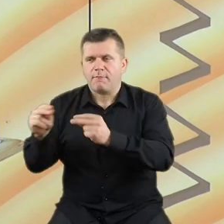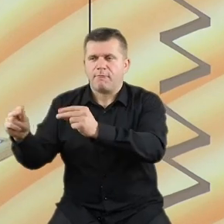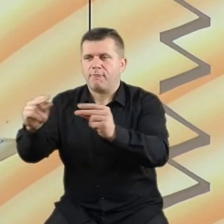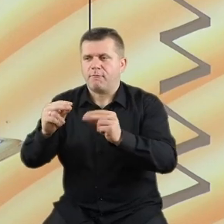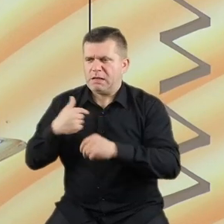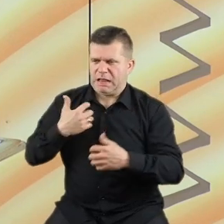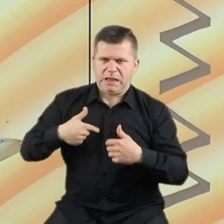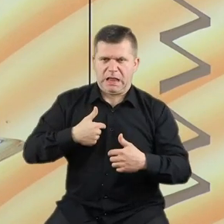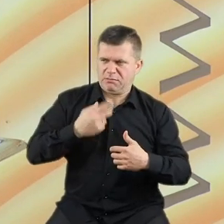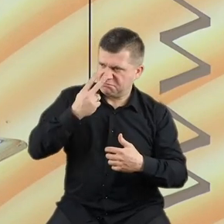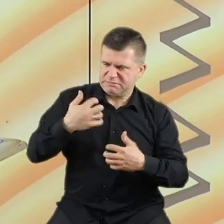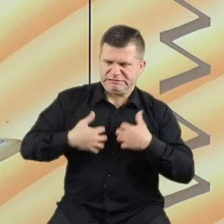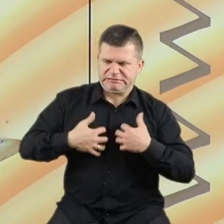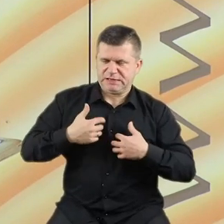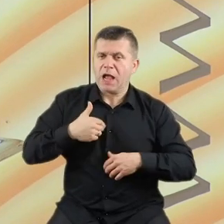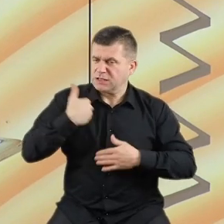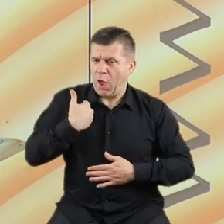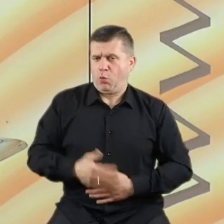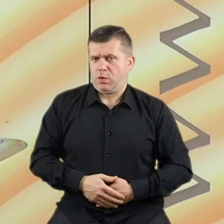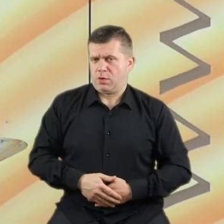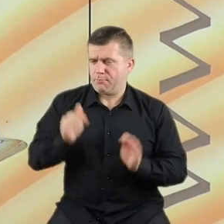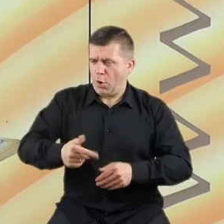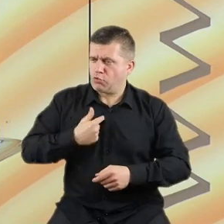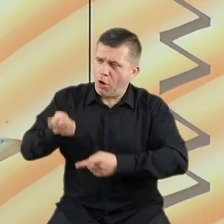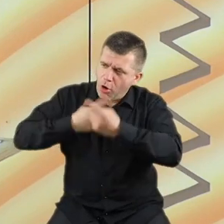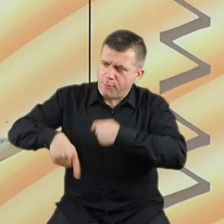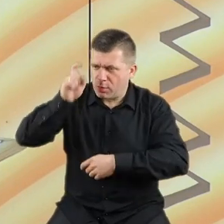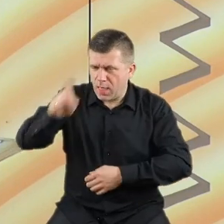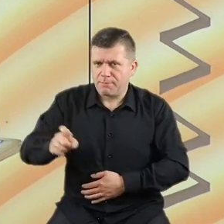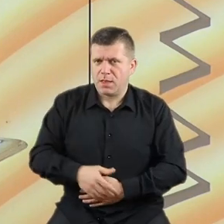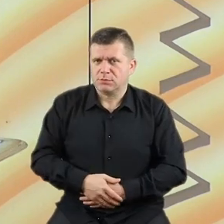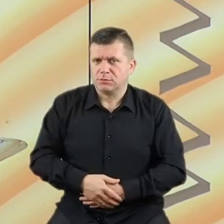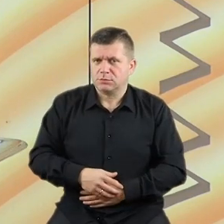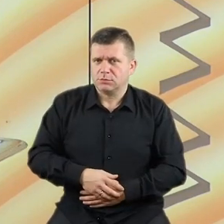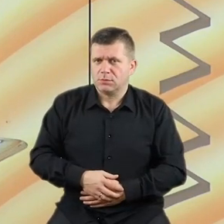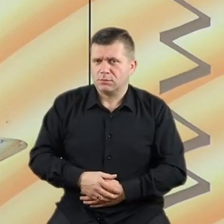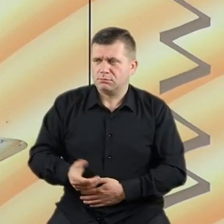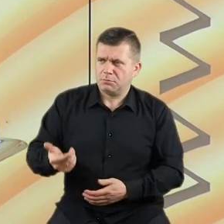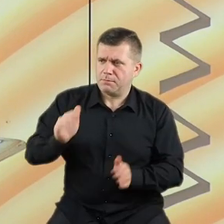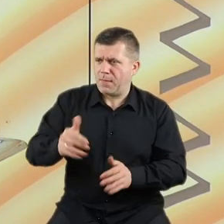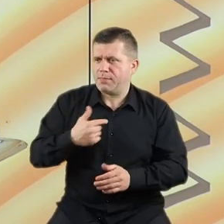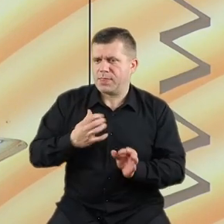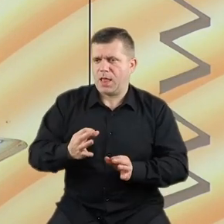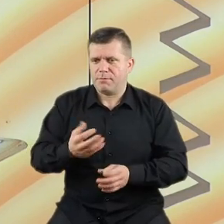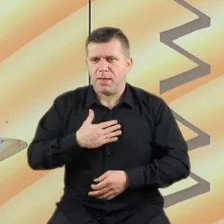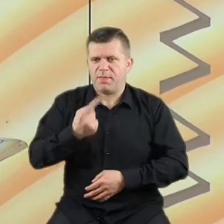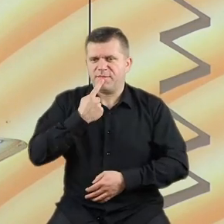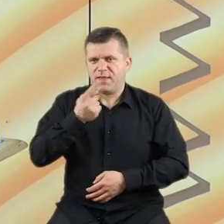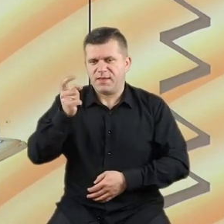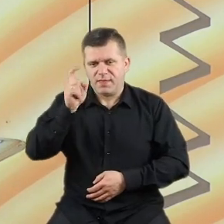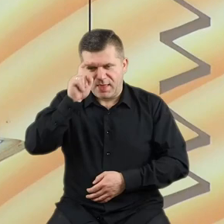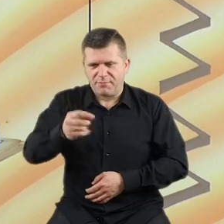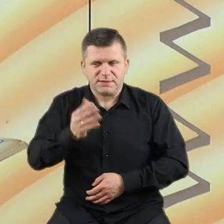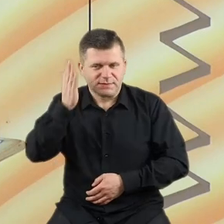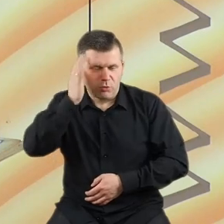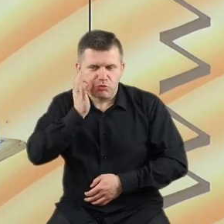I ja się strasznie wtedy denerwowałam. A żałuję bardzo, mogła do mnie mówić po niemiecku, jak się gada do dziecka po niemiecku, no to bym miała teraz już 2 języki. Ten